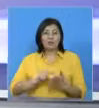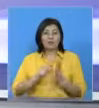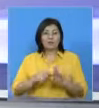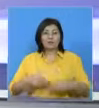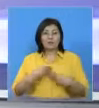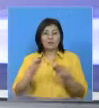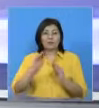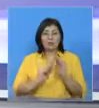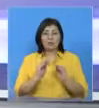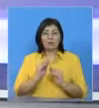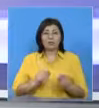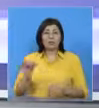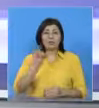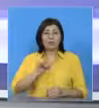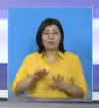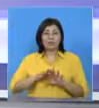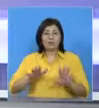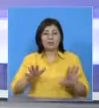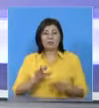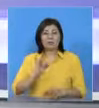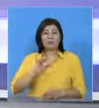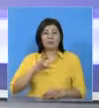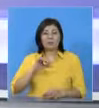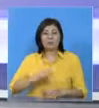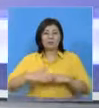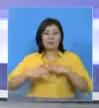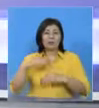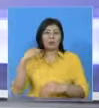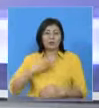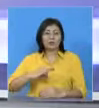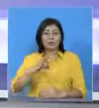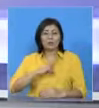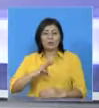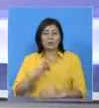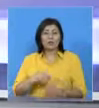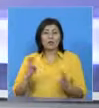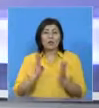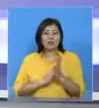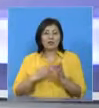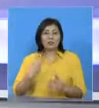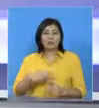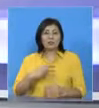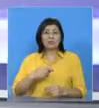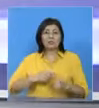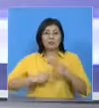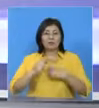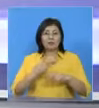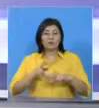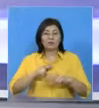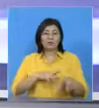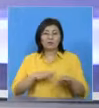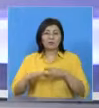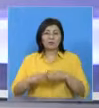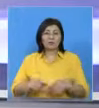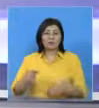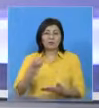представлены экспозиции об истории распространения ислама на территории Актюбинской области в 19-20 веках и деятельности